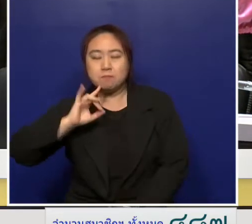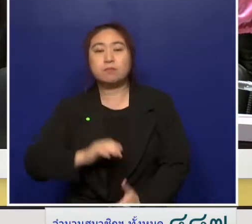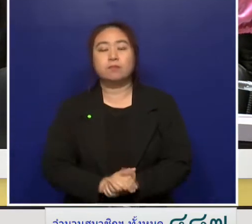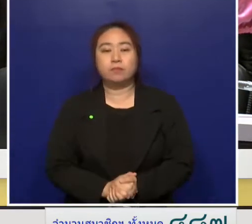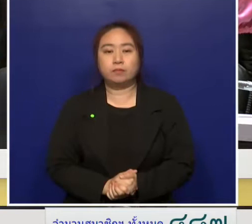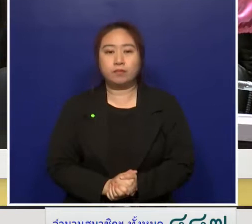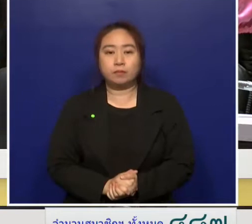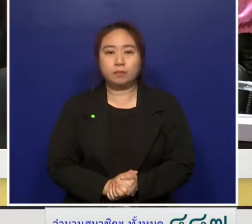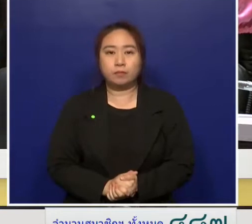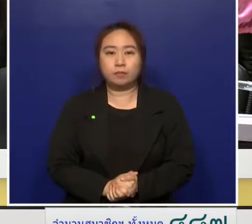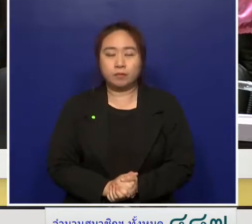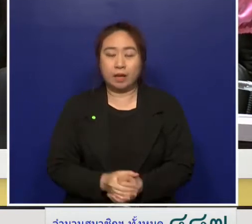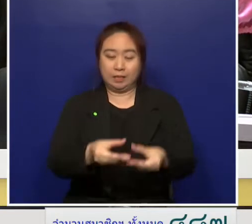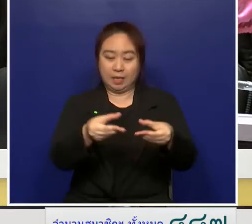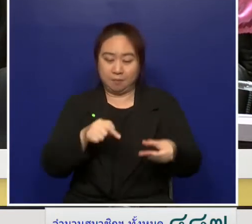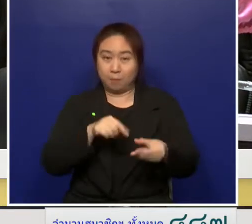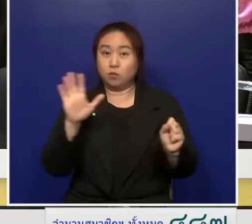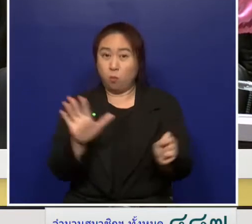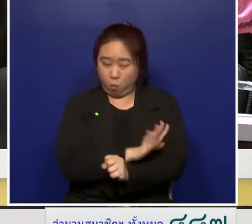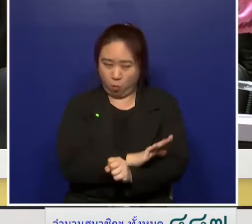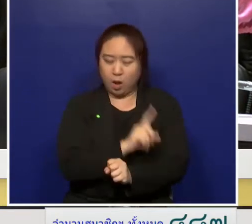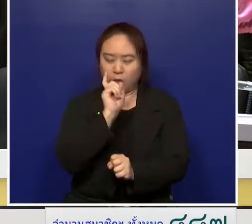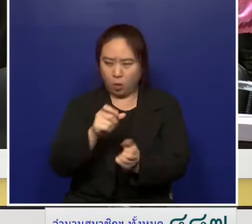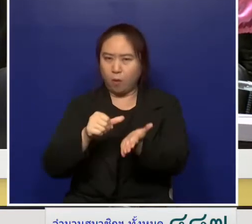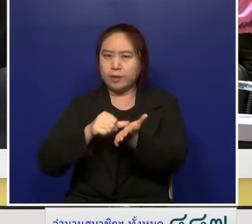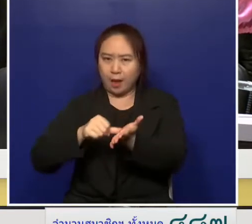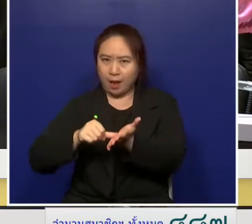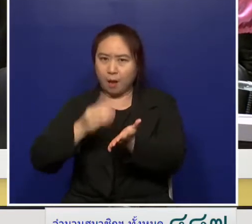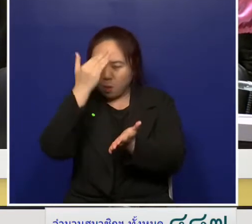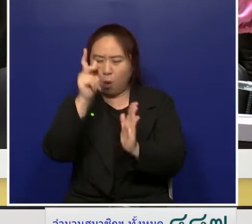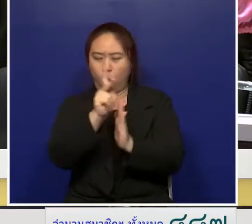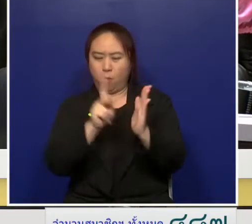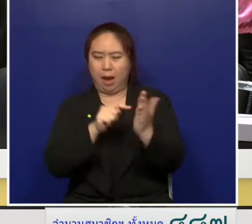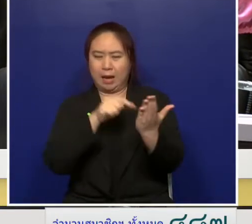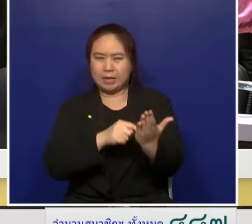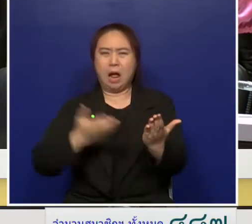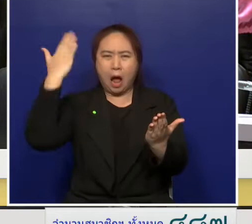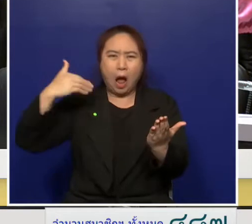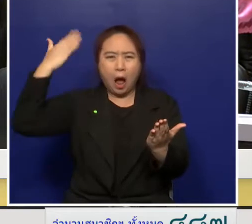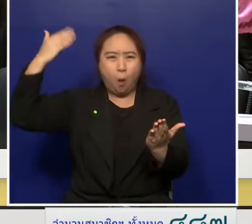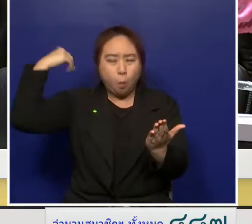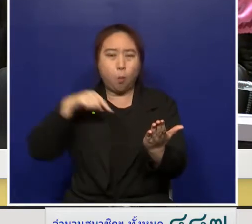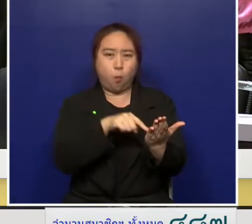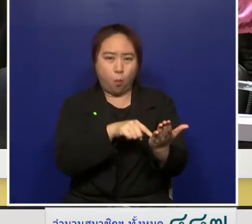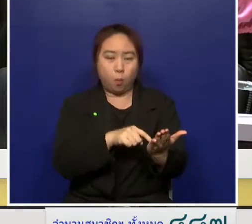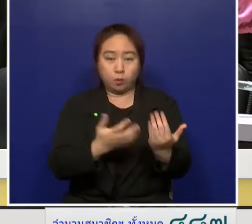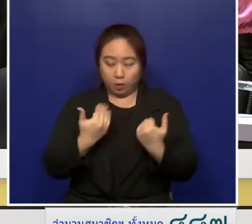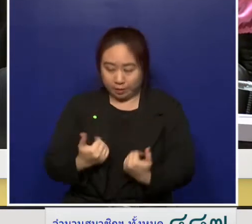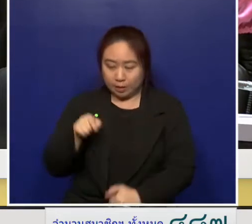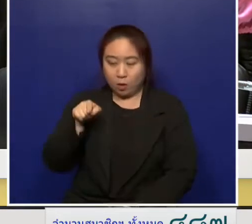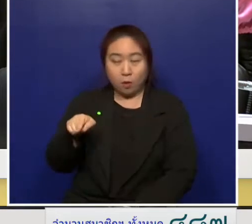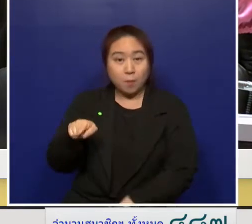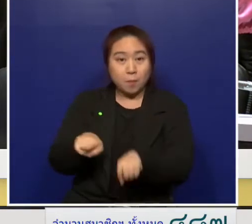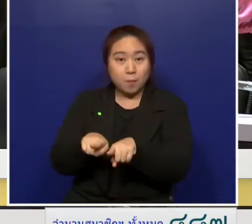ที่ปับปรงเพรวากฎหมายเก่าไปลักษณะความผิดของการ